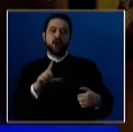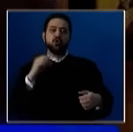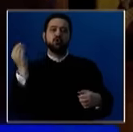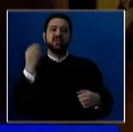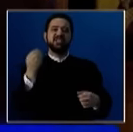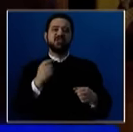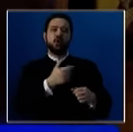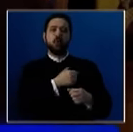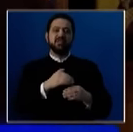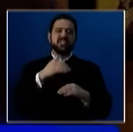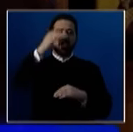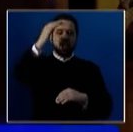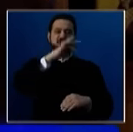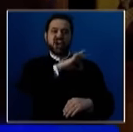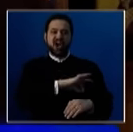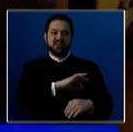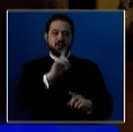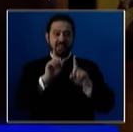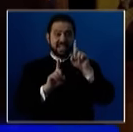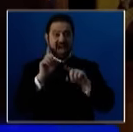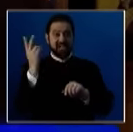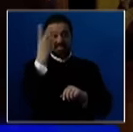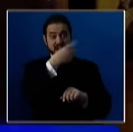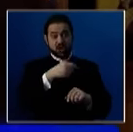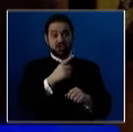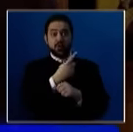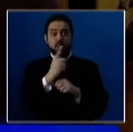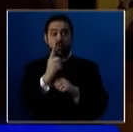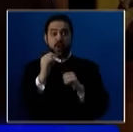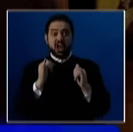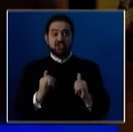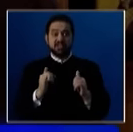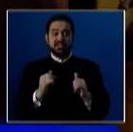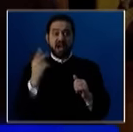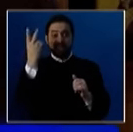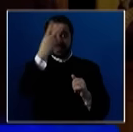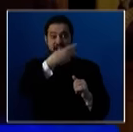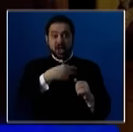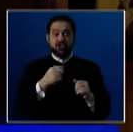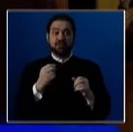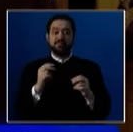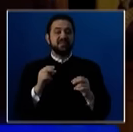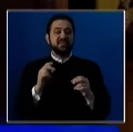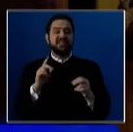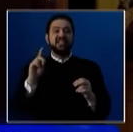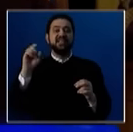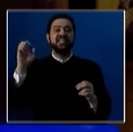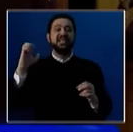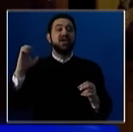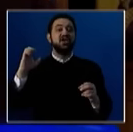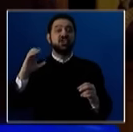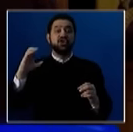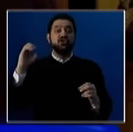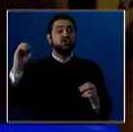fiu. Alminter nu. Dacă înțelegem lucrul acesta, înțelegem, de fapt, de ce nu ne-a mers nimic până